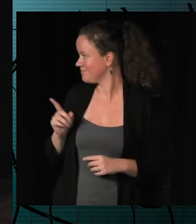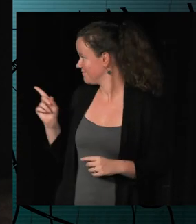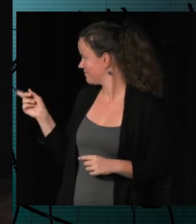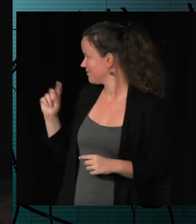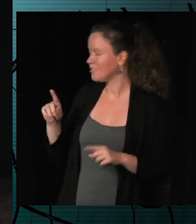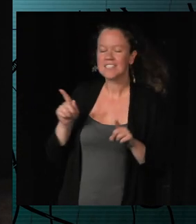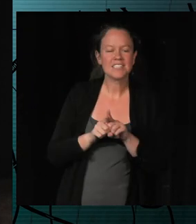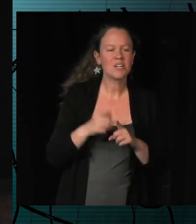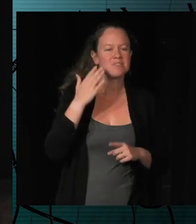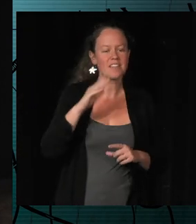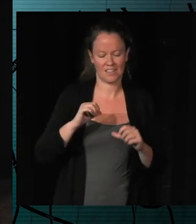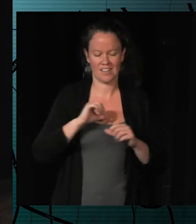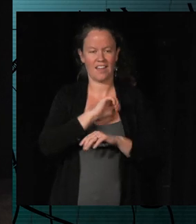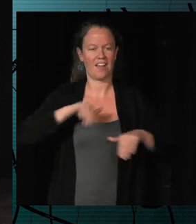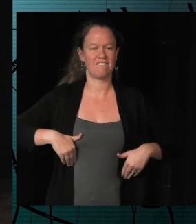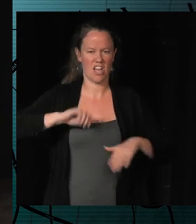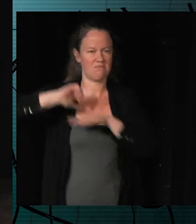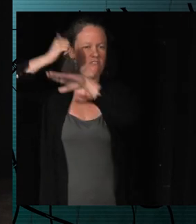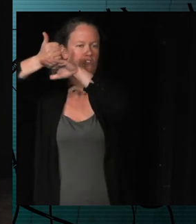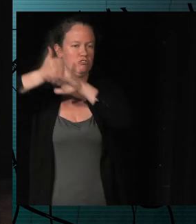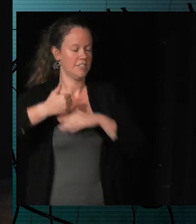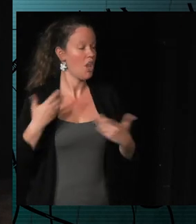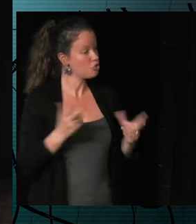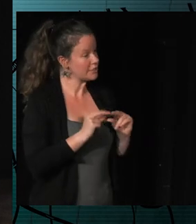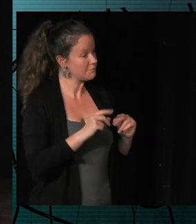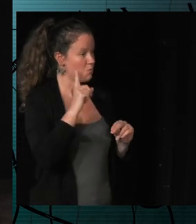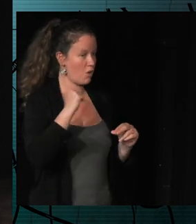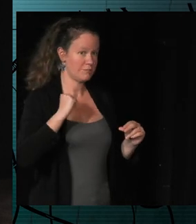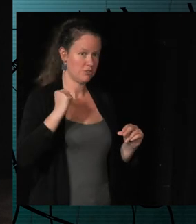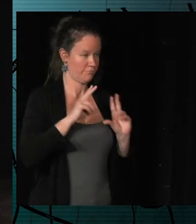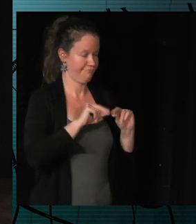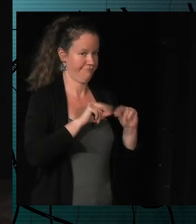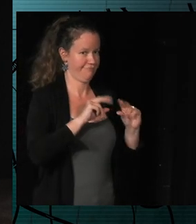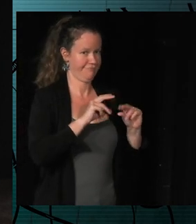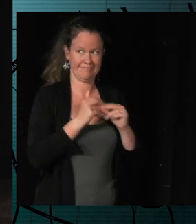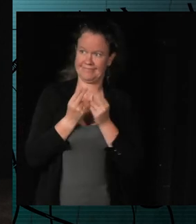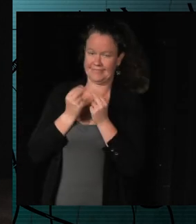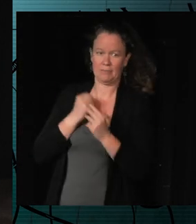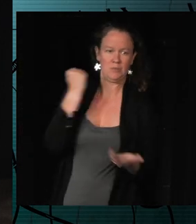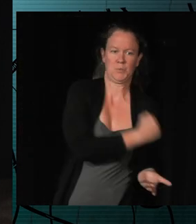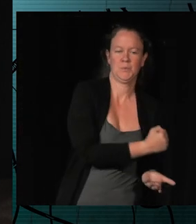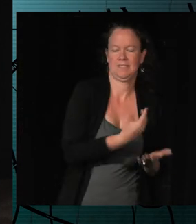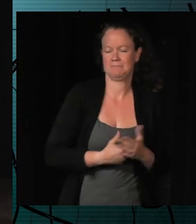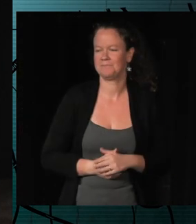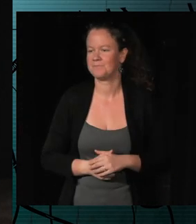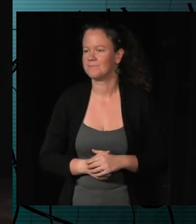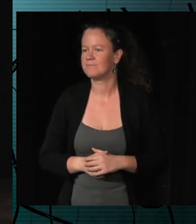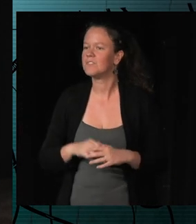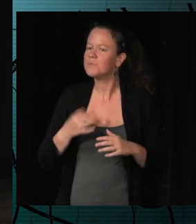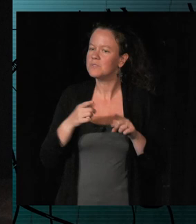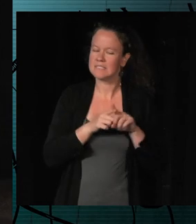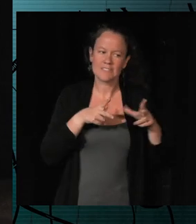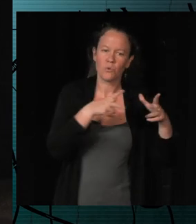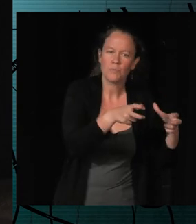speech à la fin avant de te casser la gueule ah oui bon bah ok alors vas-y on va attendre d'ailleurs dans le côté hyper vidéoludique ça me fait aussi penser au moment où où